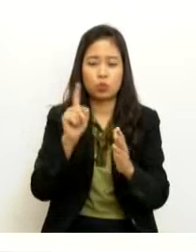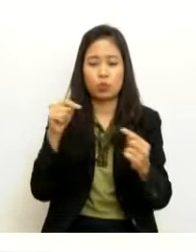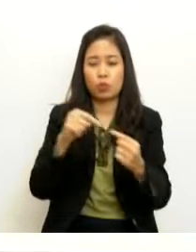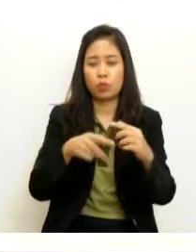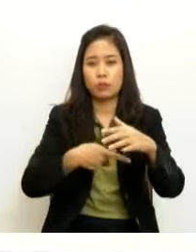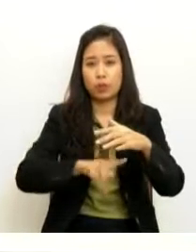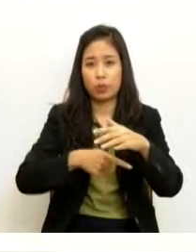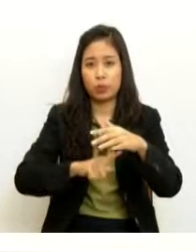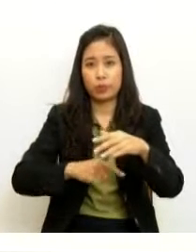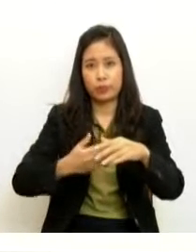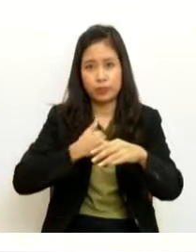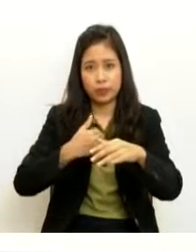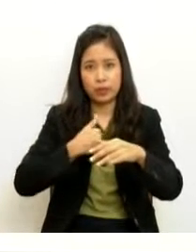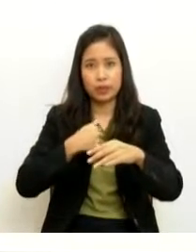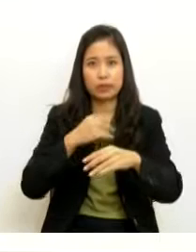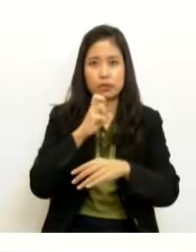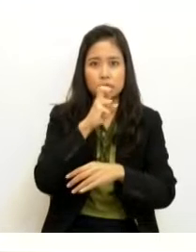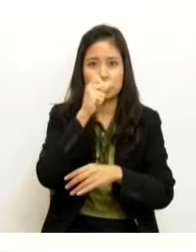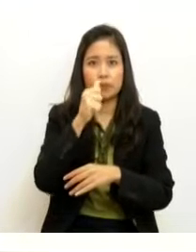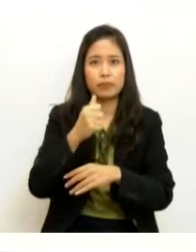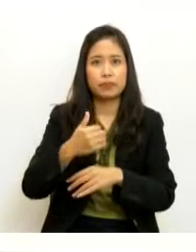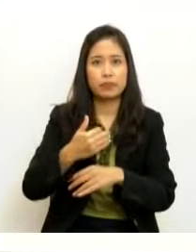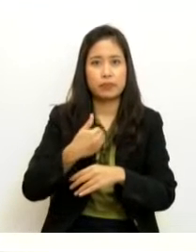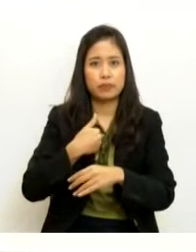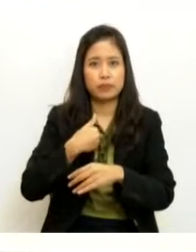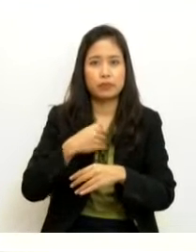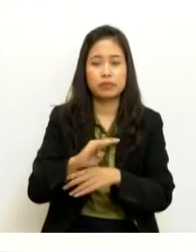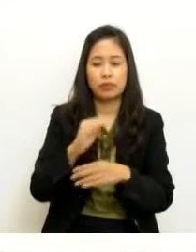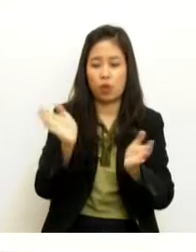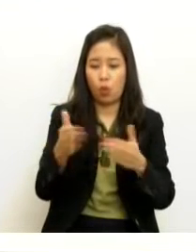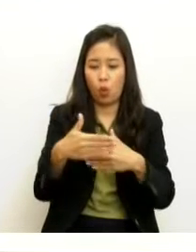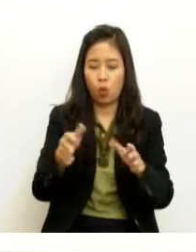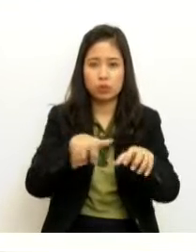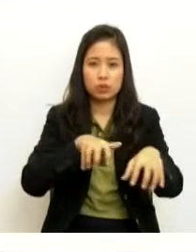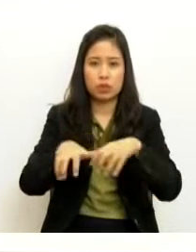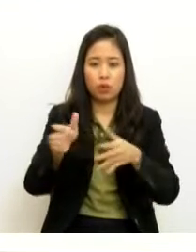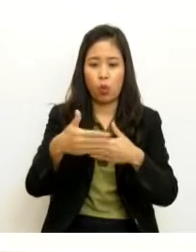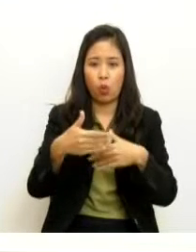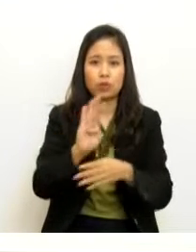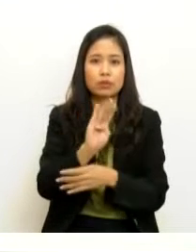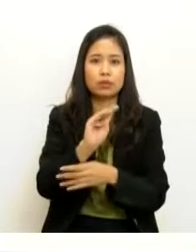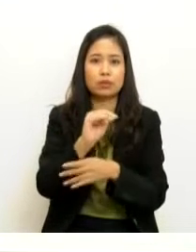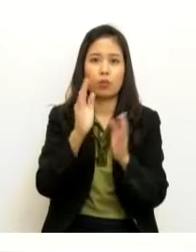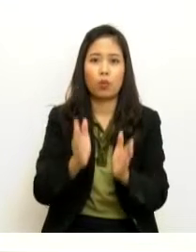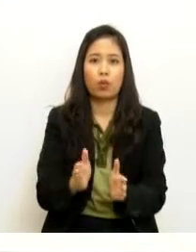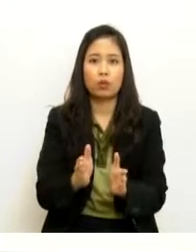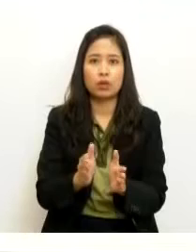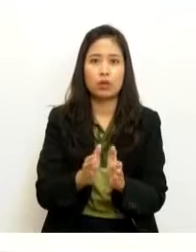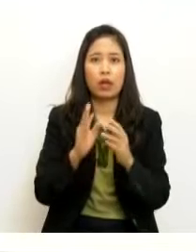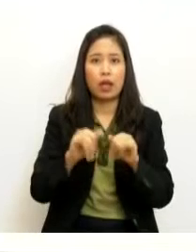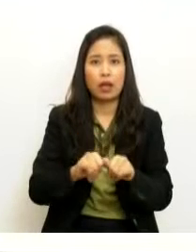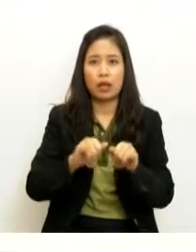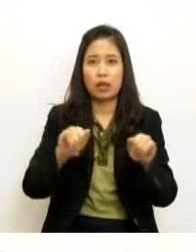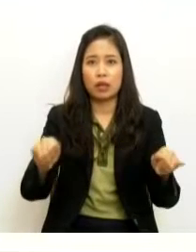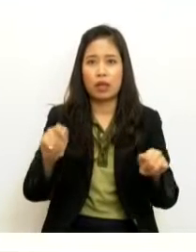ายังยืนยันในกรอบไม่เกินห้องละ40คนนะครับโดยไม่อนุญาตให้มีการขยาย